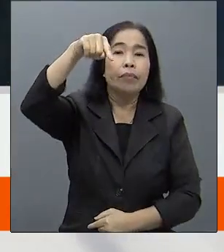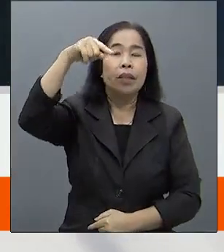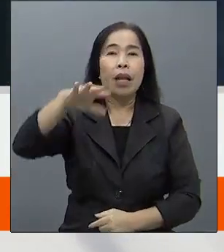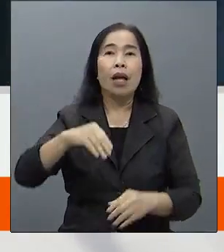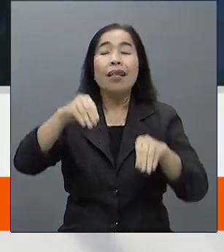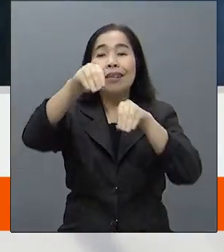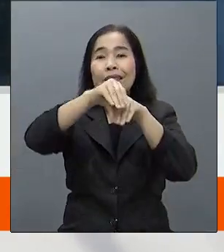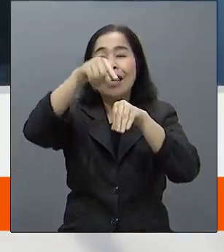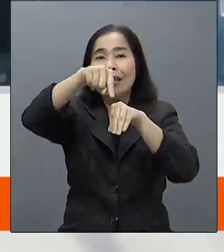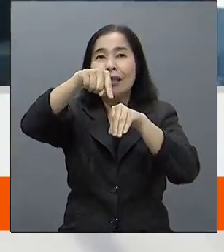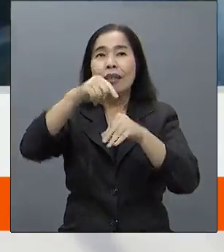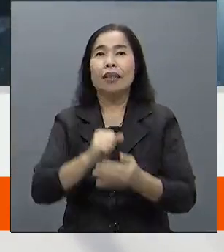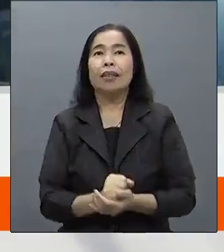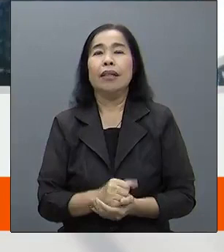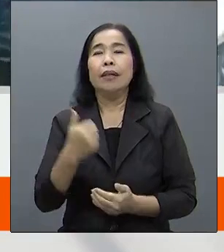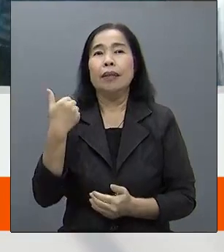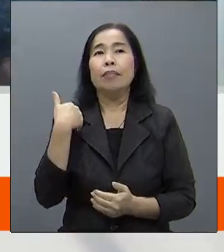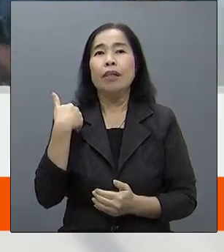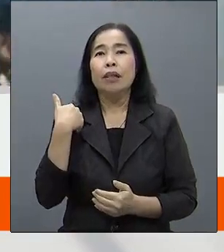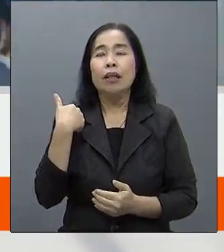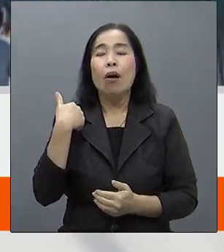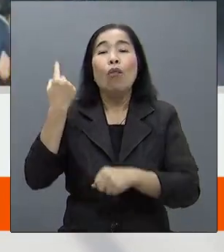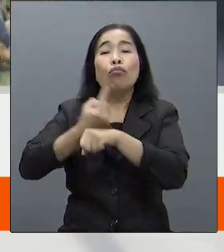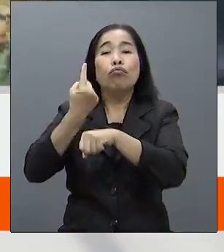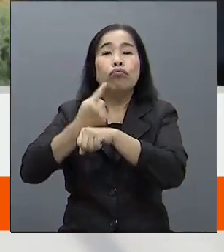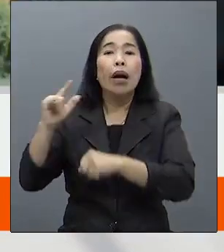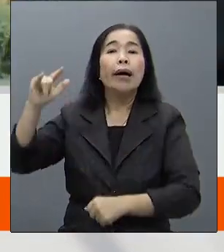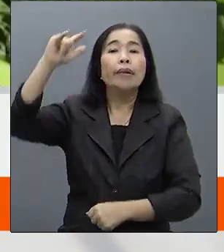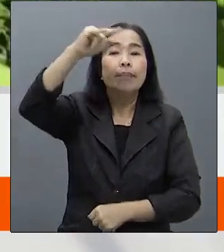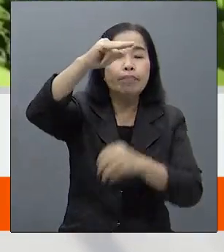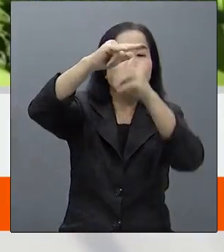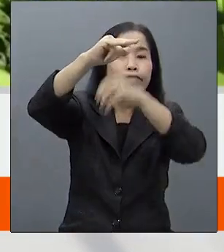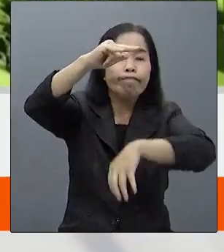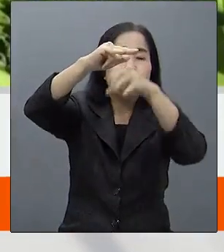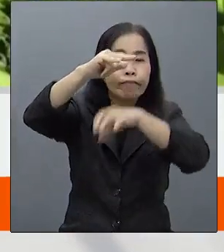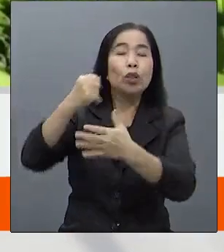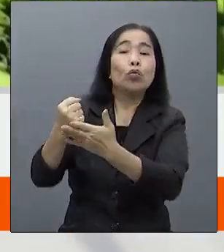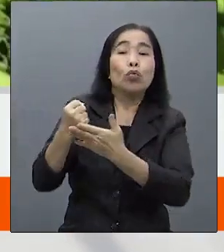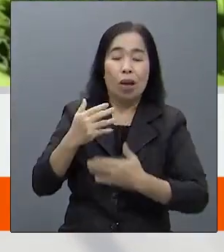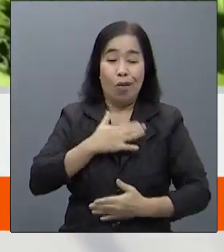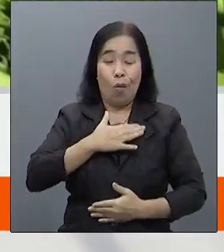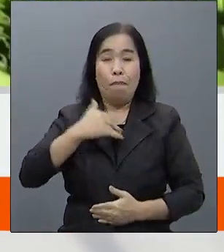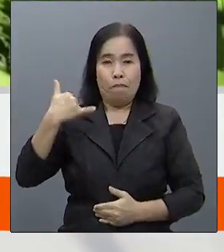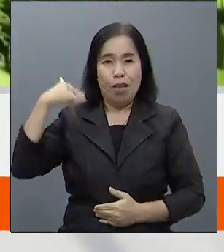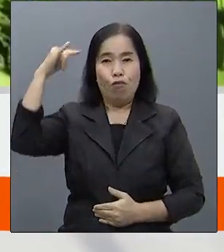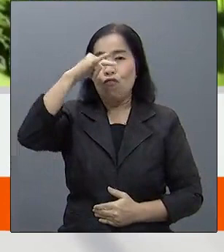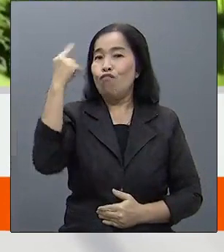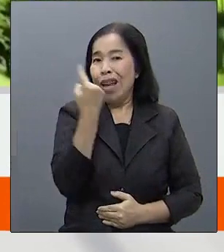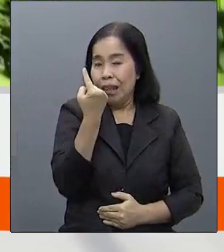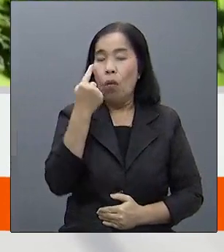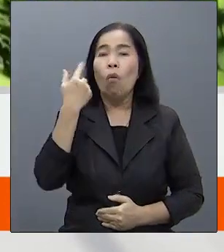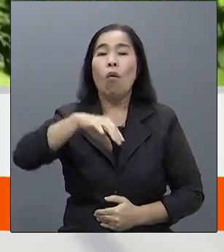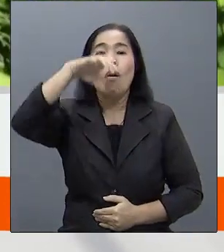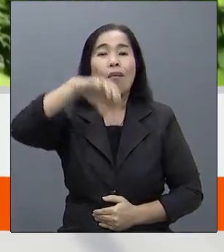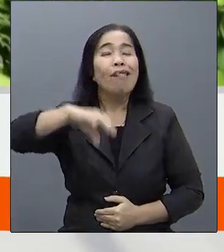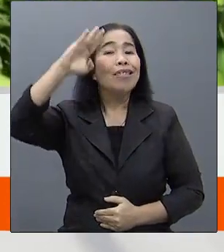าคพื้นดินเนี่ยเข้าไปถึงลำบากก็จะใช้อากาศยานซึ่งที่ได้รายงานล่าสุดเนี่ยทางนักบินเนี่ยได้บินไปถึงที่นครน